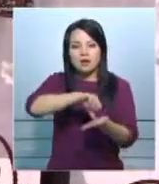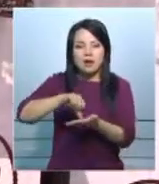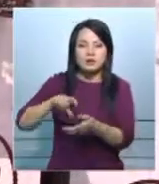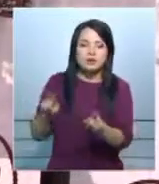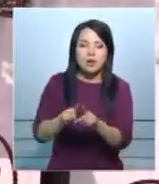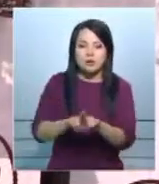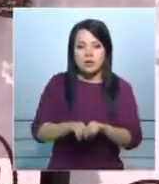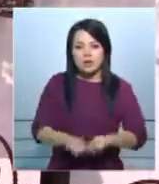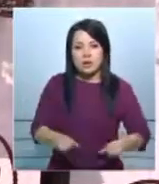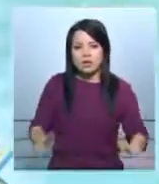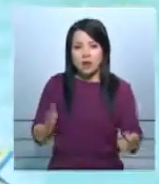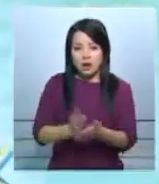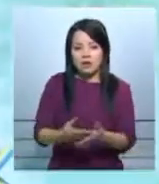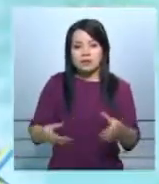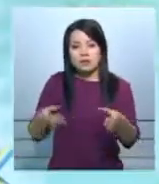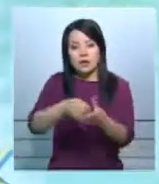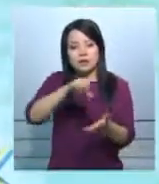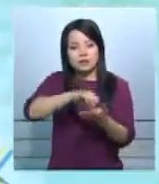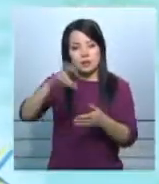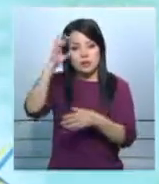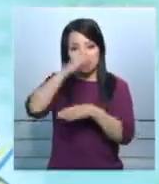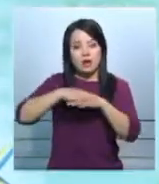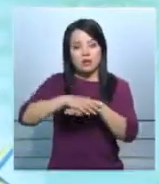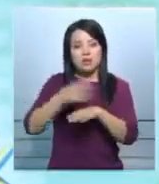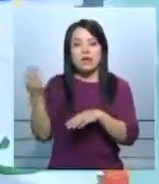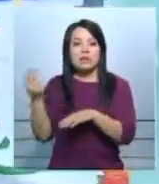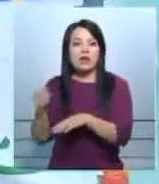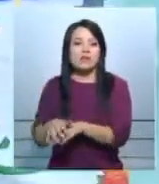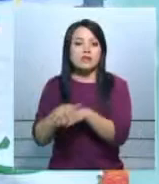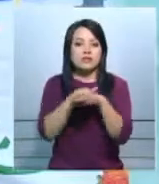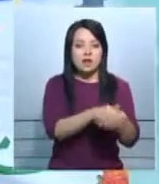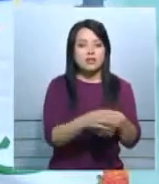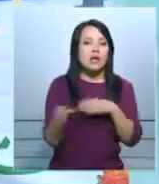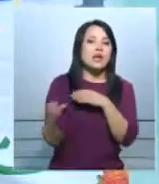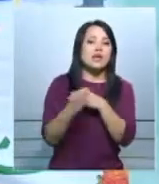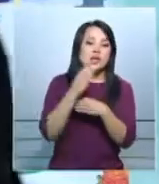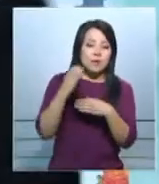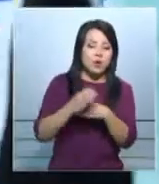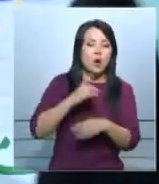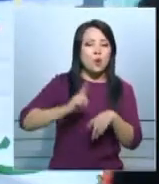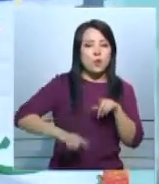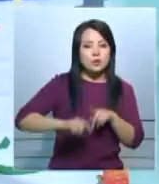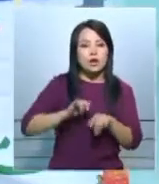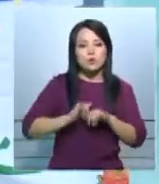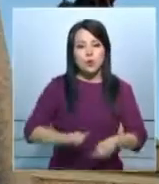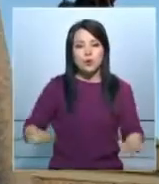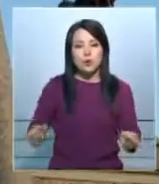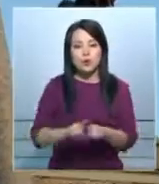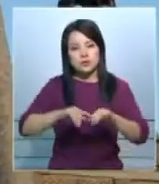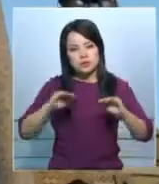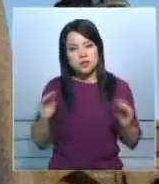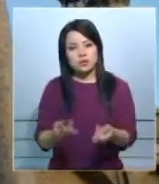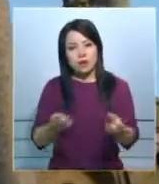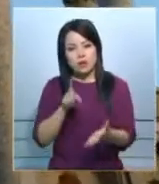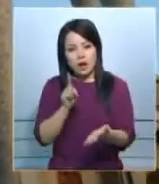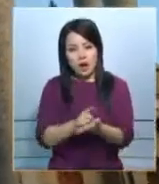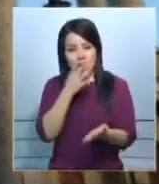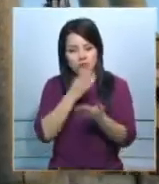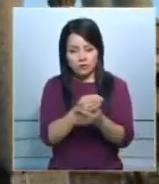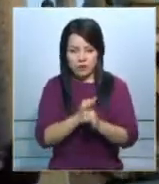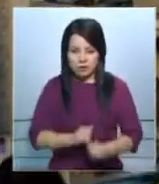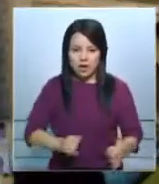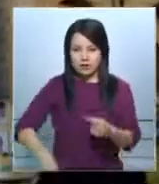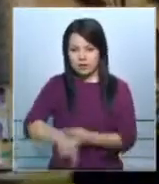өрбитін сында. Консерваторлар елге шеттен келген инвестиция мен импорттың артуы отандық өндірістің дамуына шек қояды деп отыр. Өз кезегінде